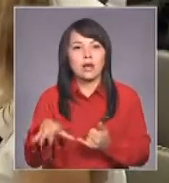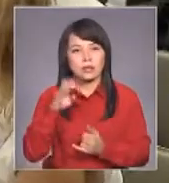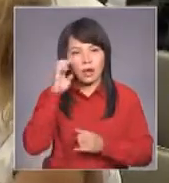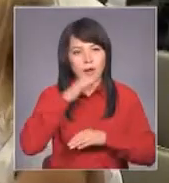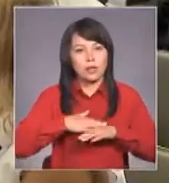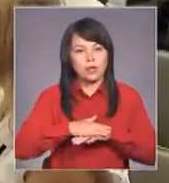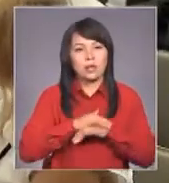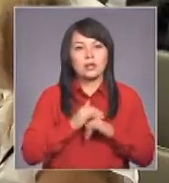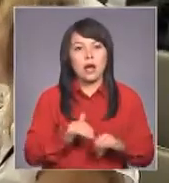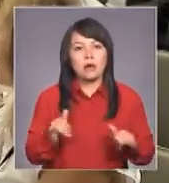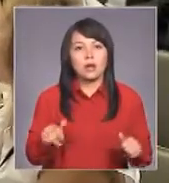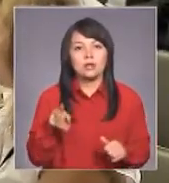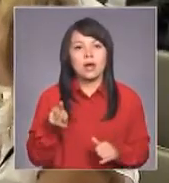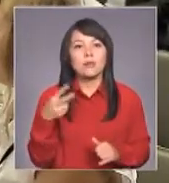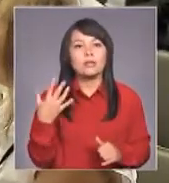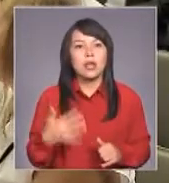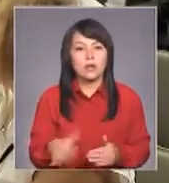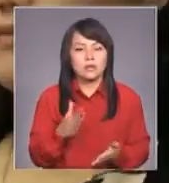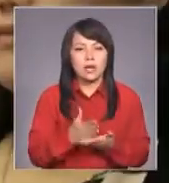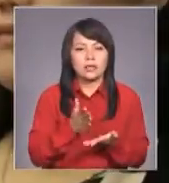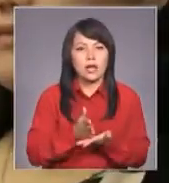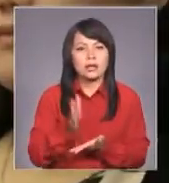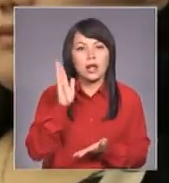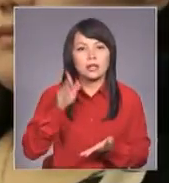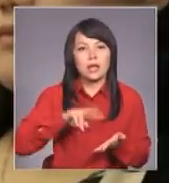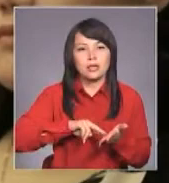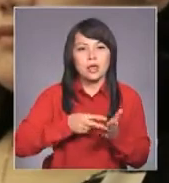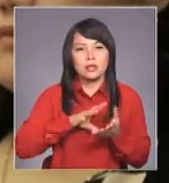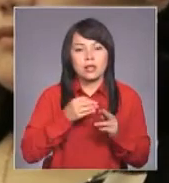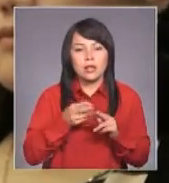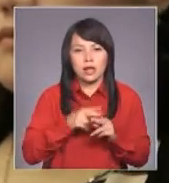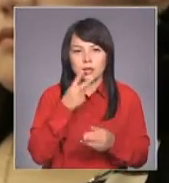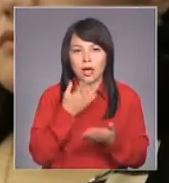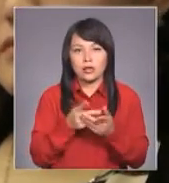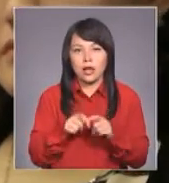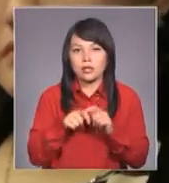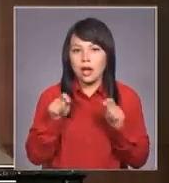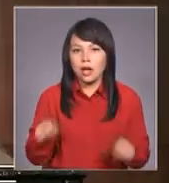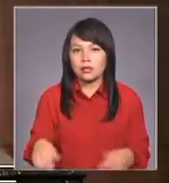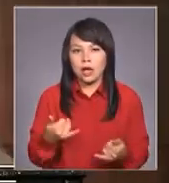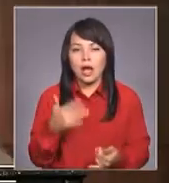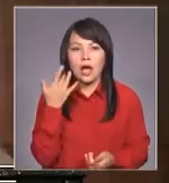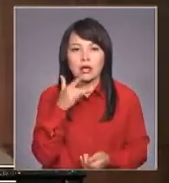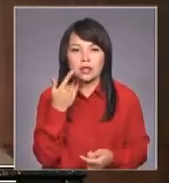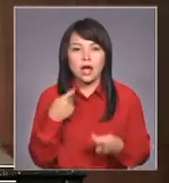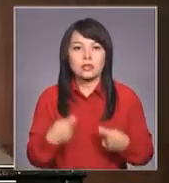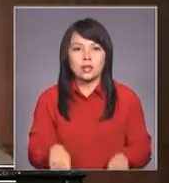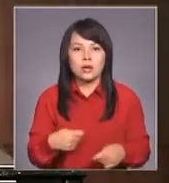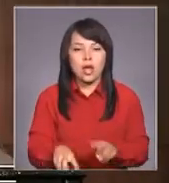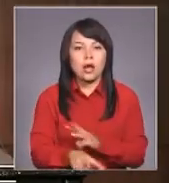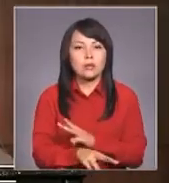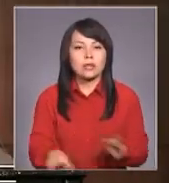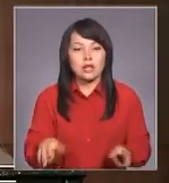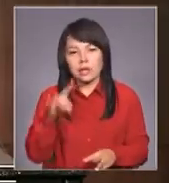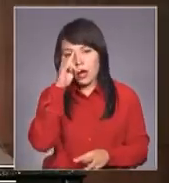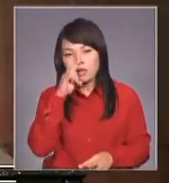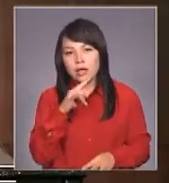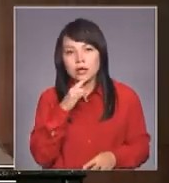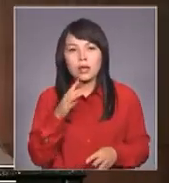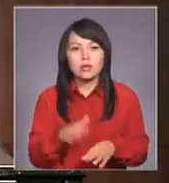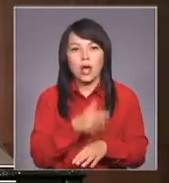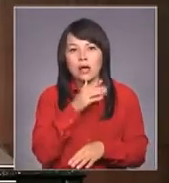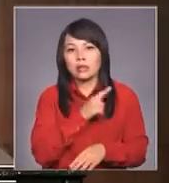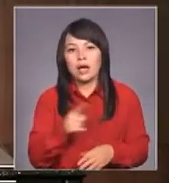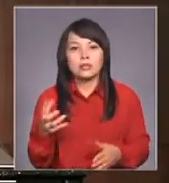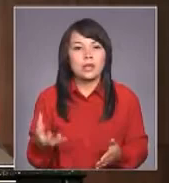дамытудың 2050 жылға дейінгі стратегиясын сәтті жүзеге асыруға қолғабыс етпек. АқШ-тың сауда министрлігі Қазақстанды көптен күткен жеңісімен құттықтай